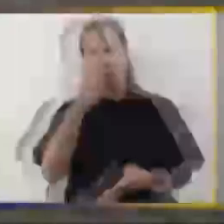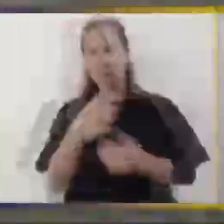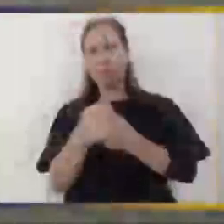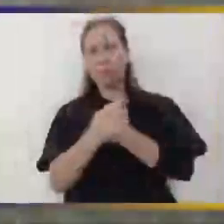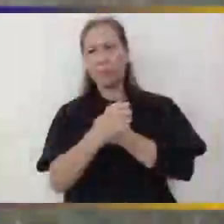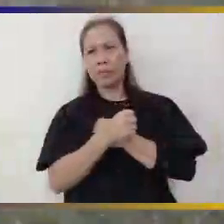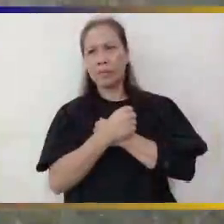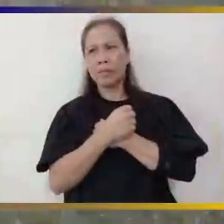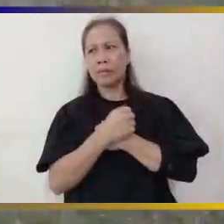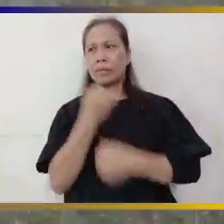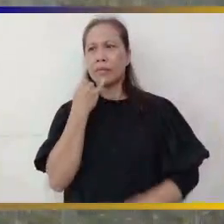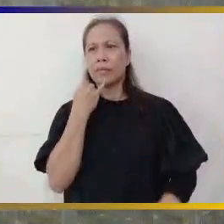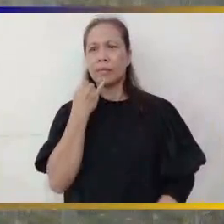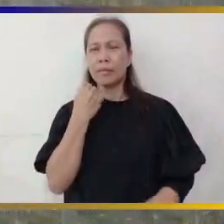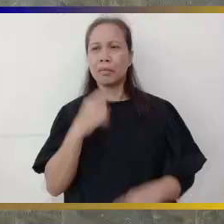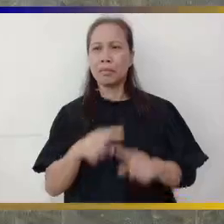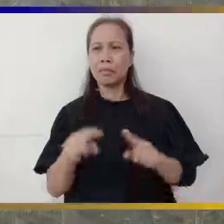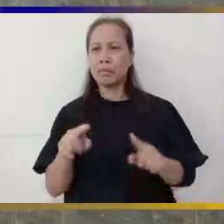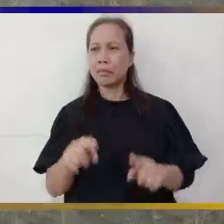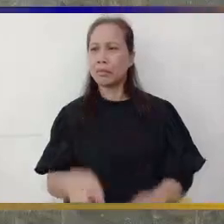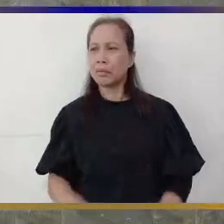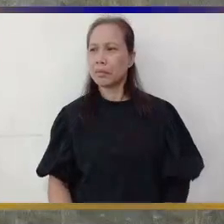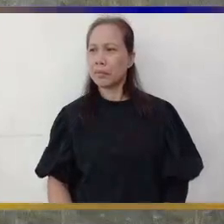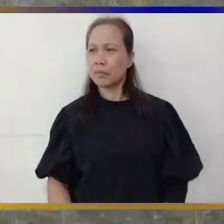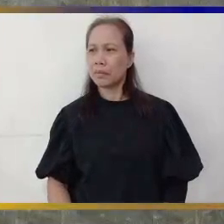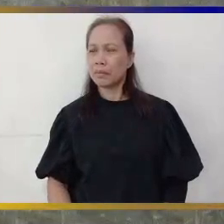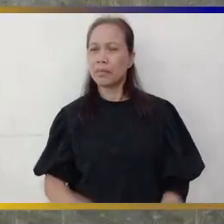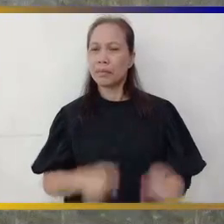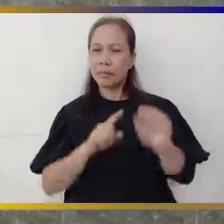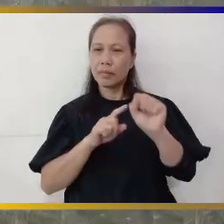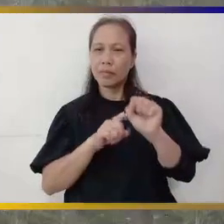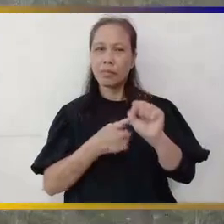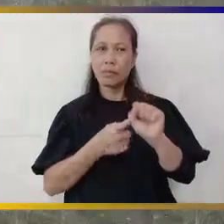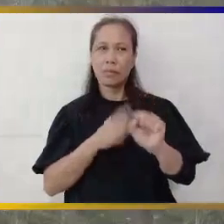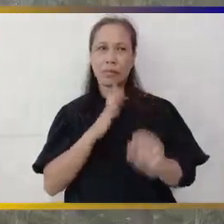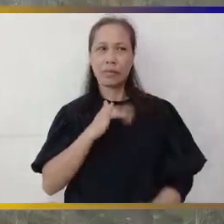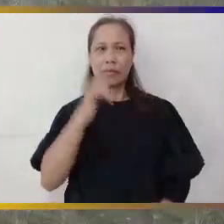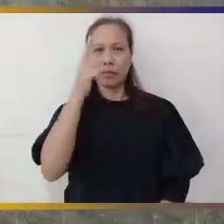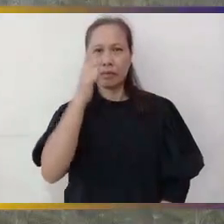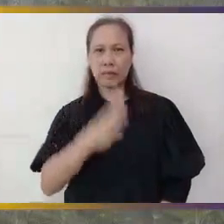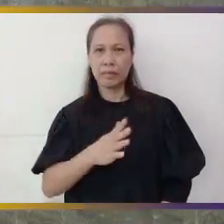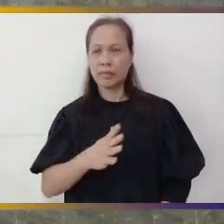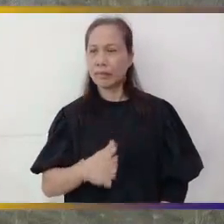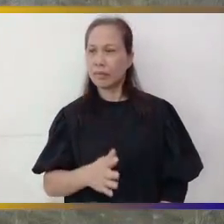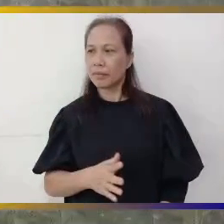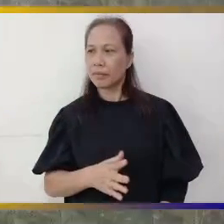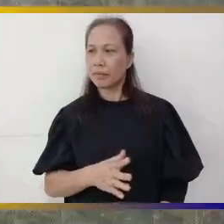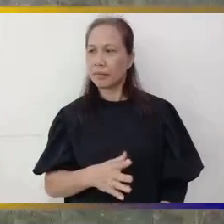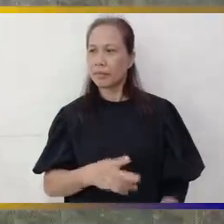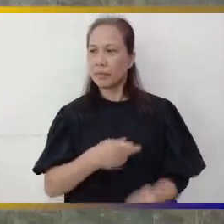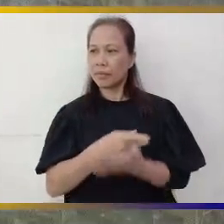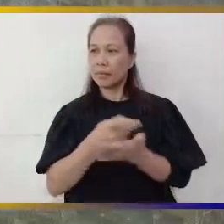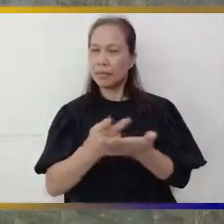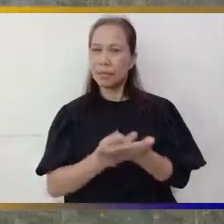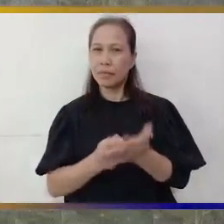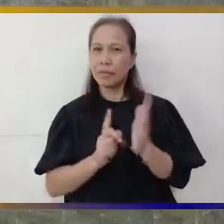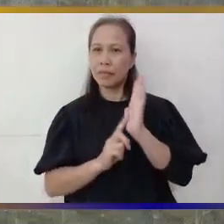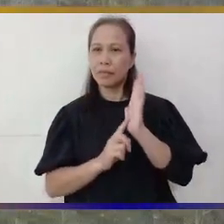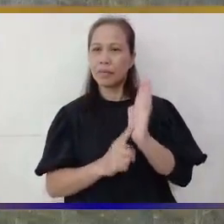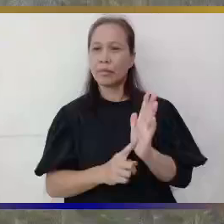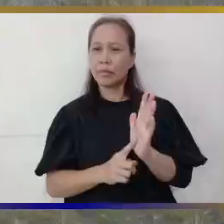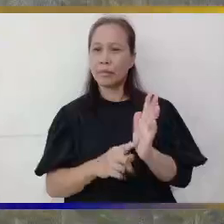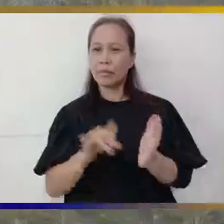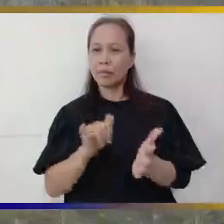see but listen now so sinimulan ng panginoon doon sa sa sa sa part na yon pinapakita sa kanila